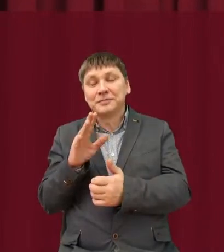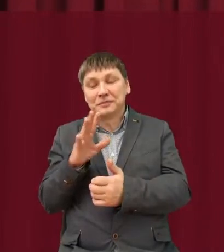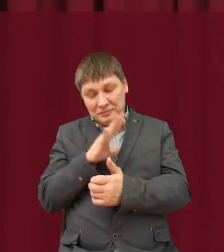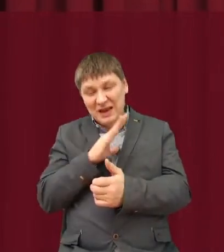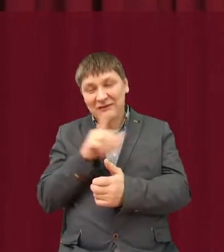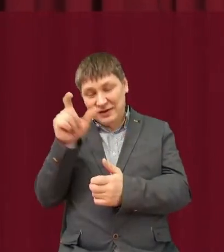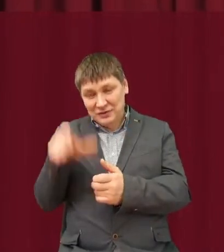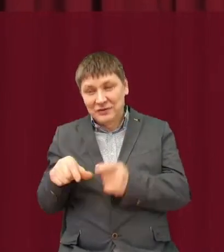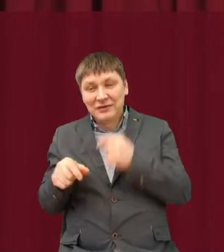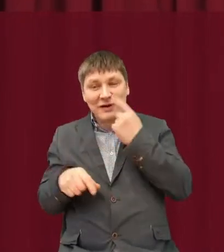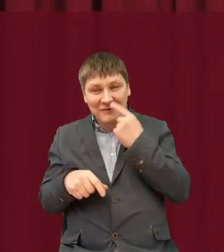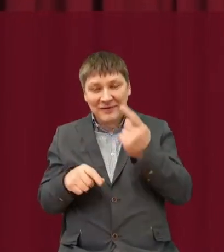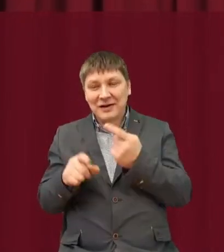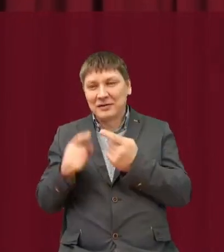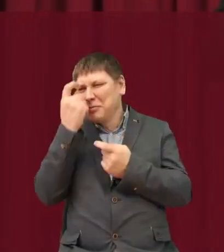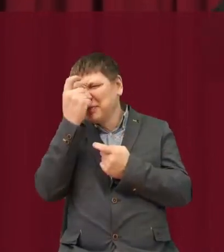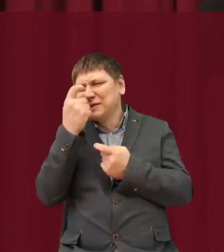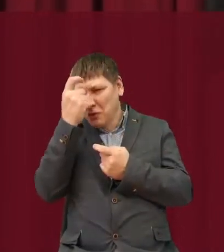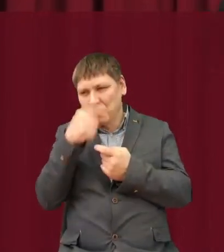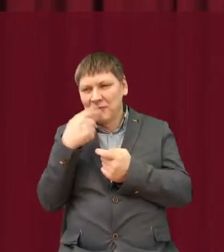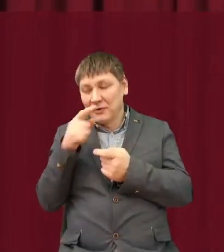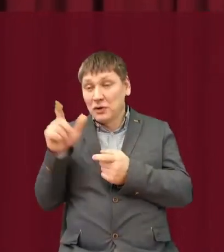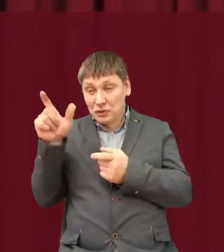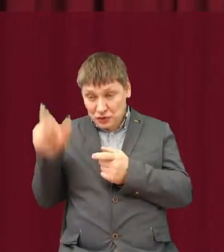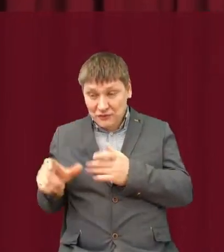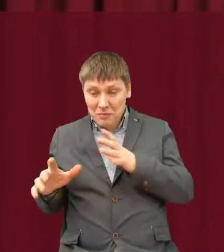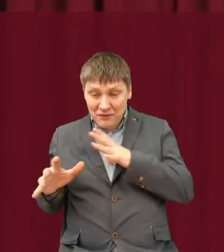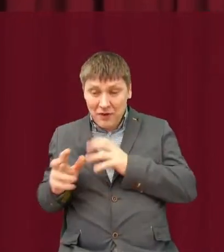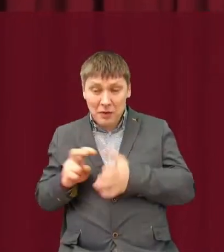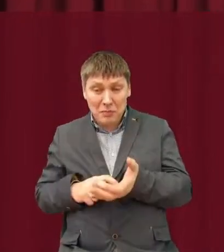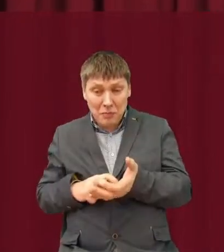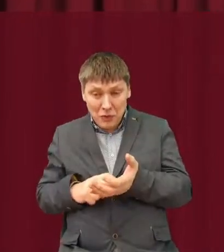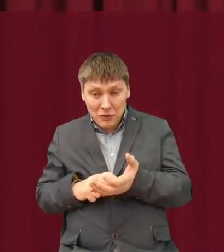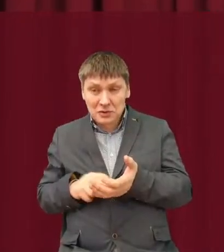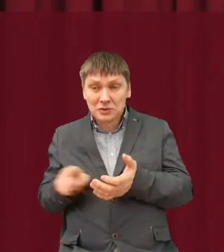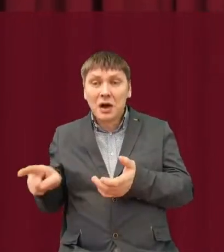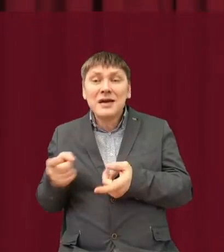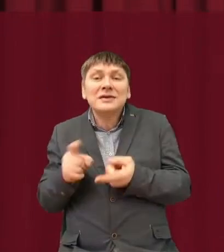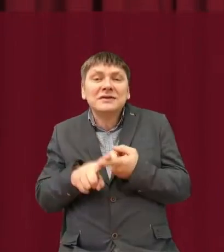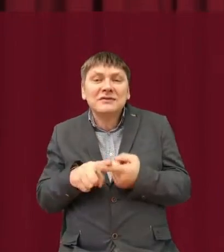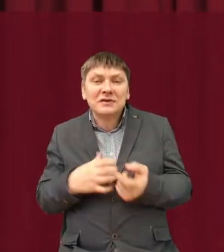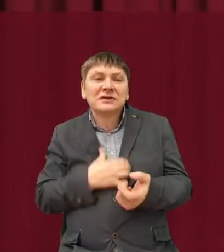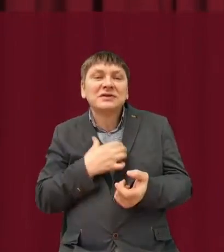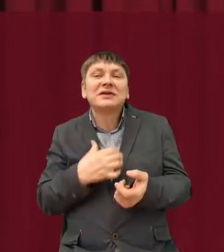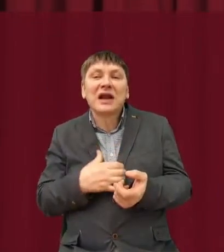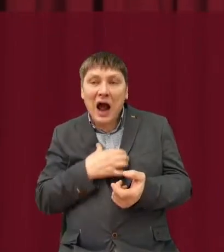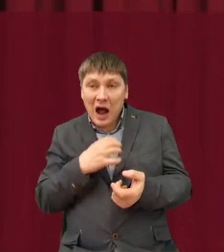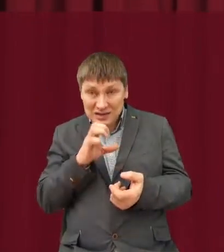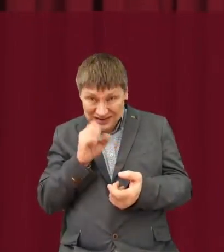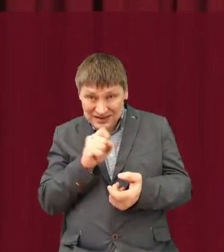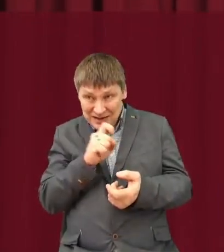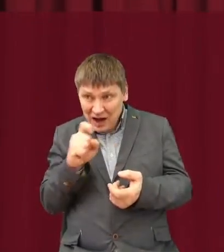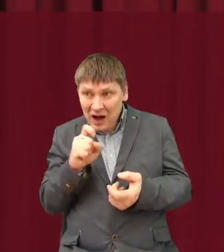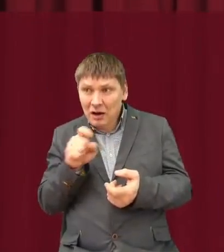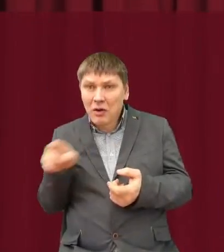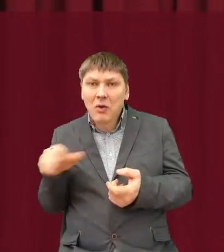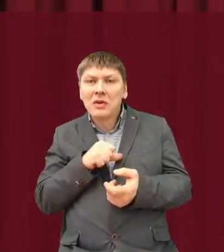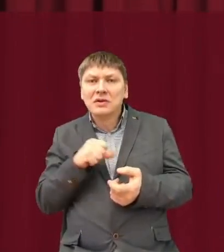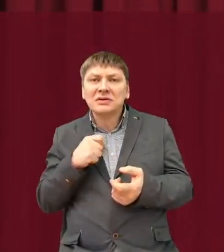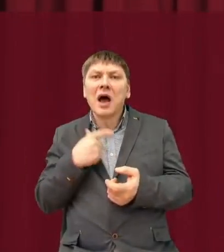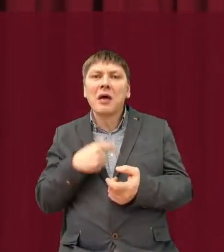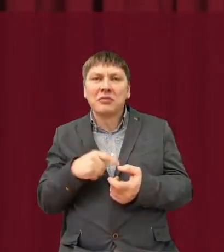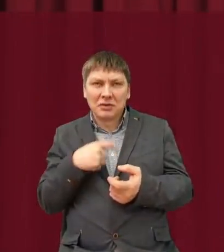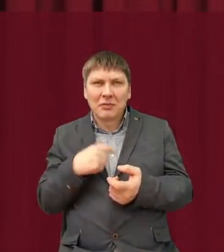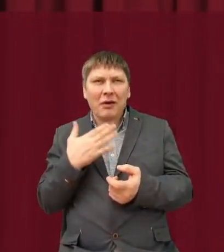что человек иногда боится чего-то и ввиду своего страха он обманывает сам себя как